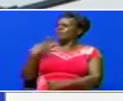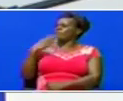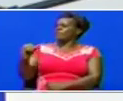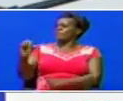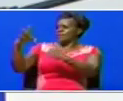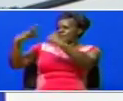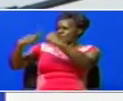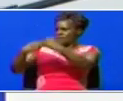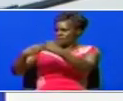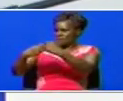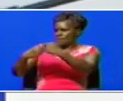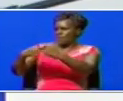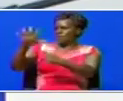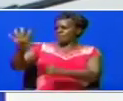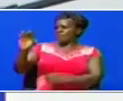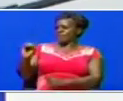60,508, that's